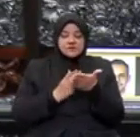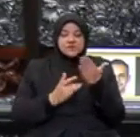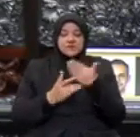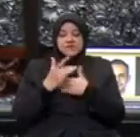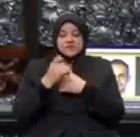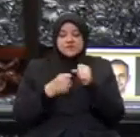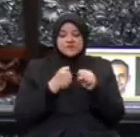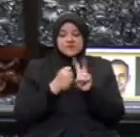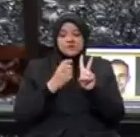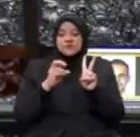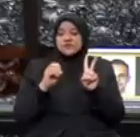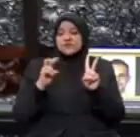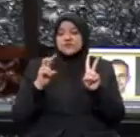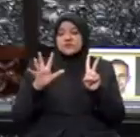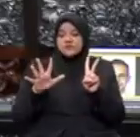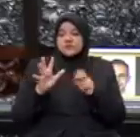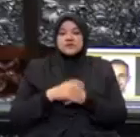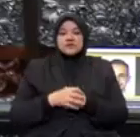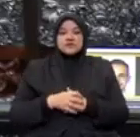tahun 2025.